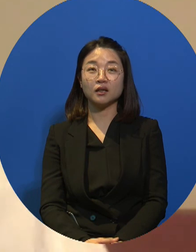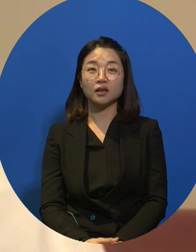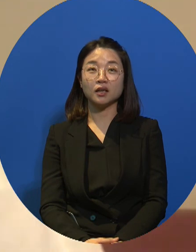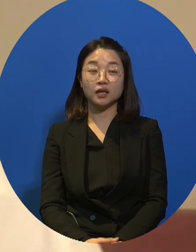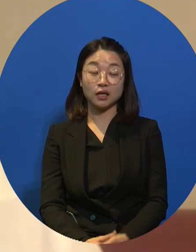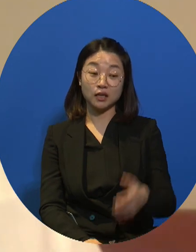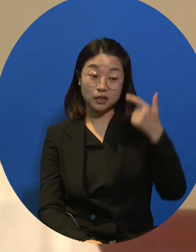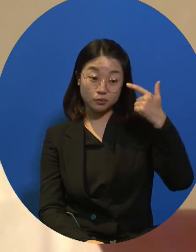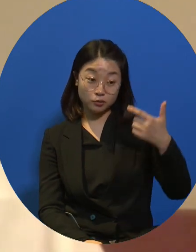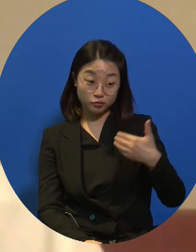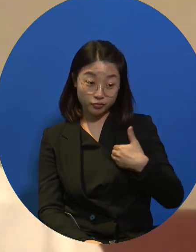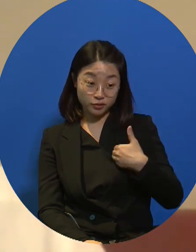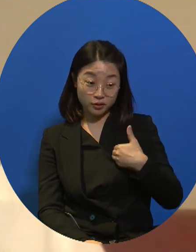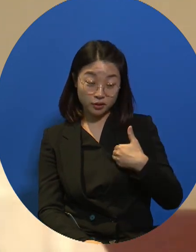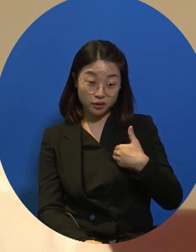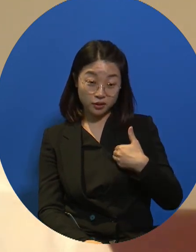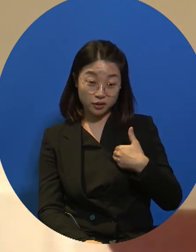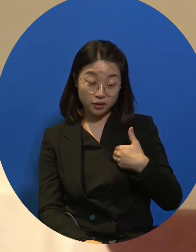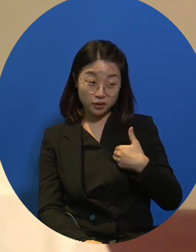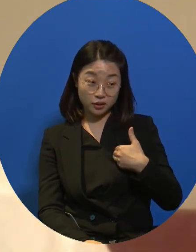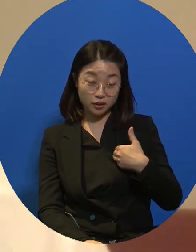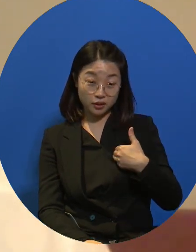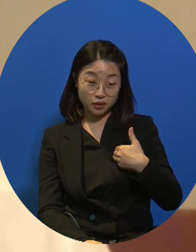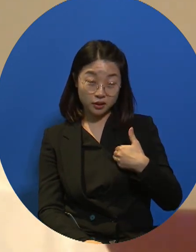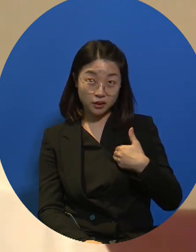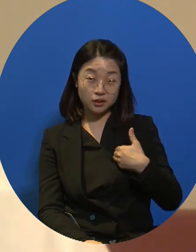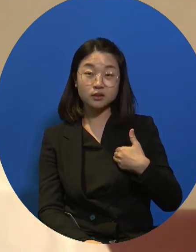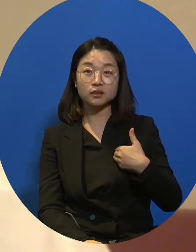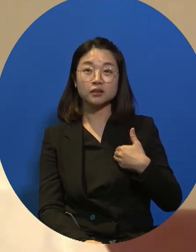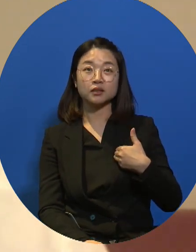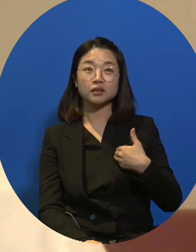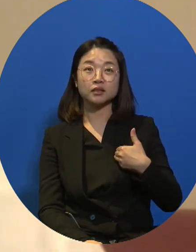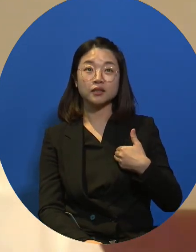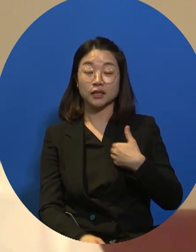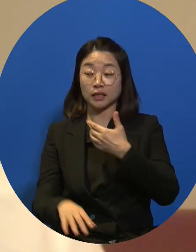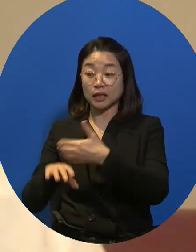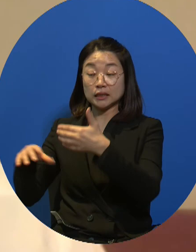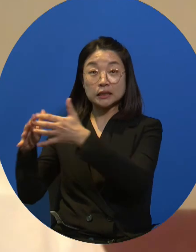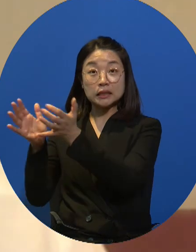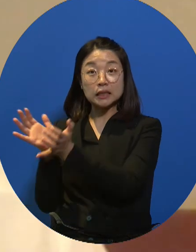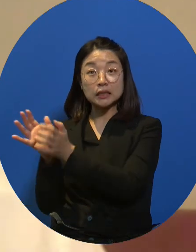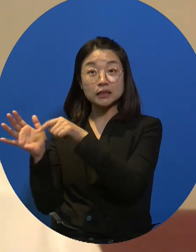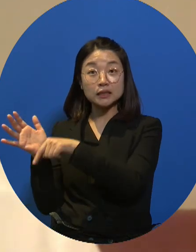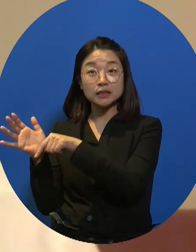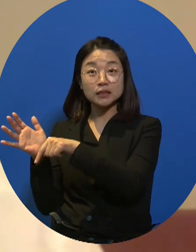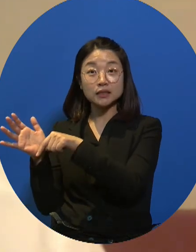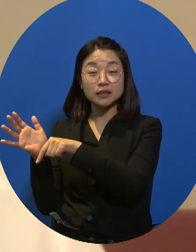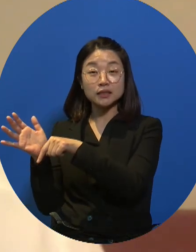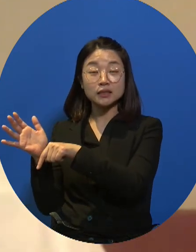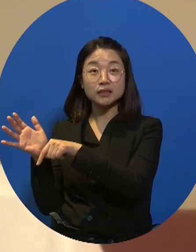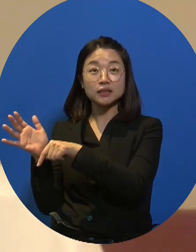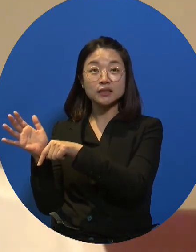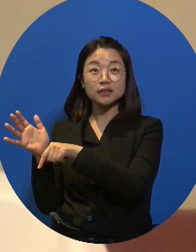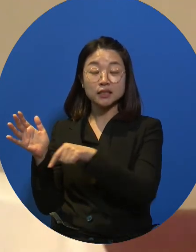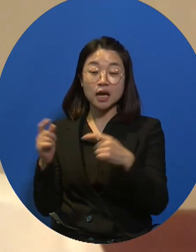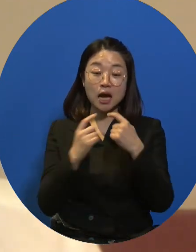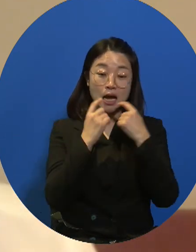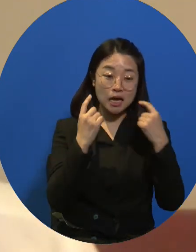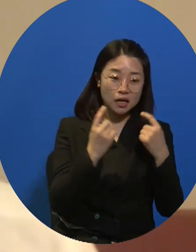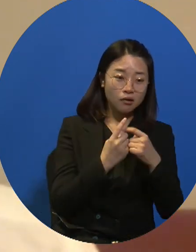질문해 주신 분이 말씀해 주신 대로 밸리더티 재단은 다양한 개인 진정